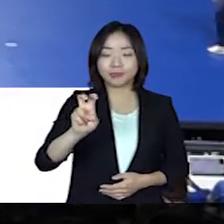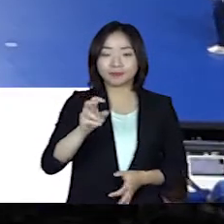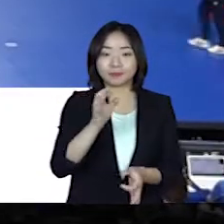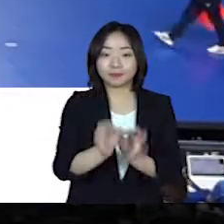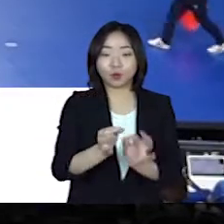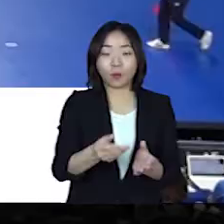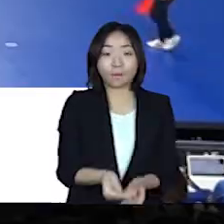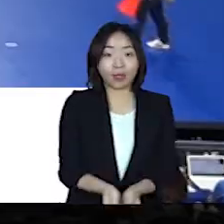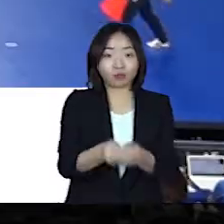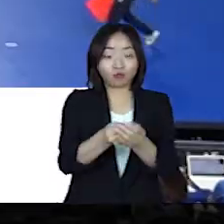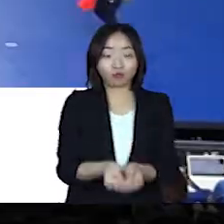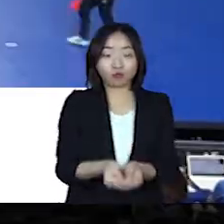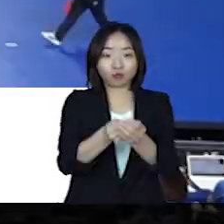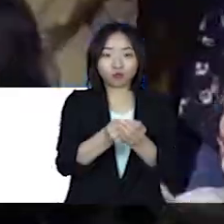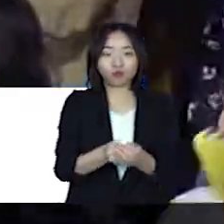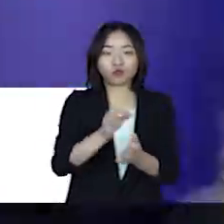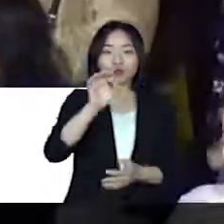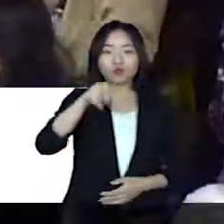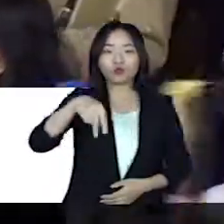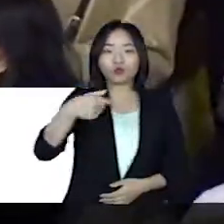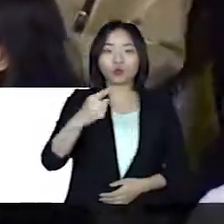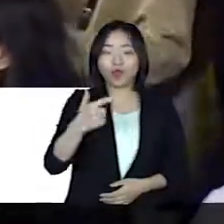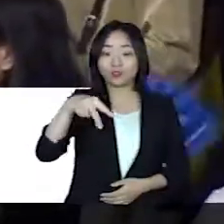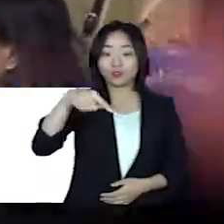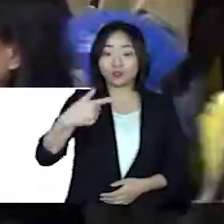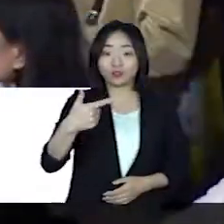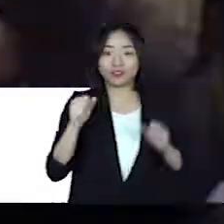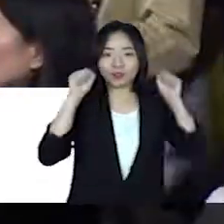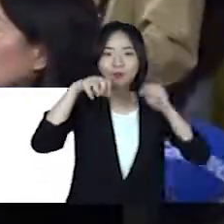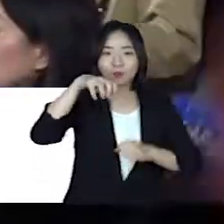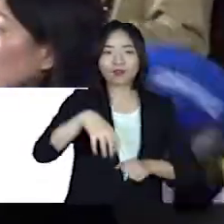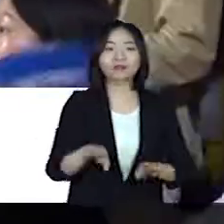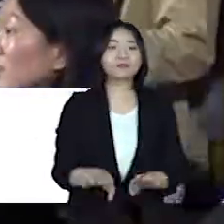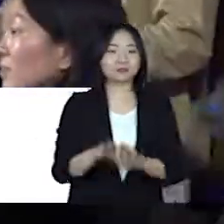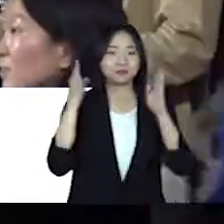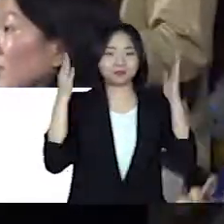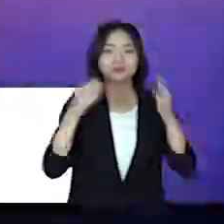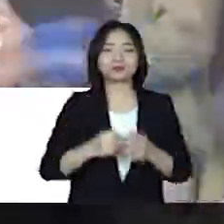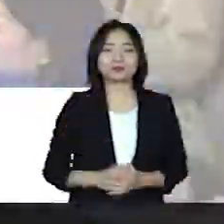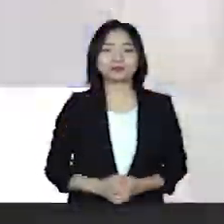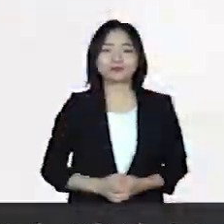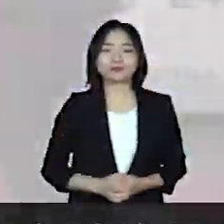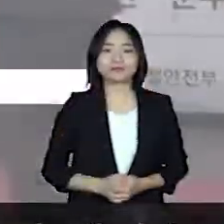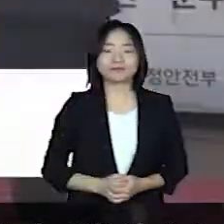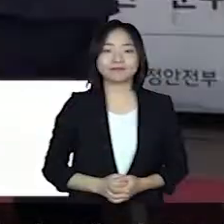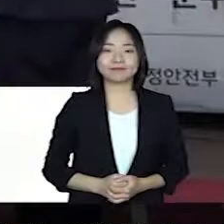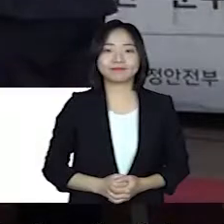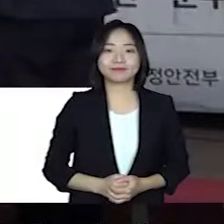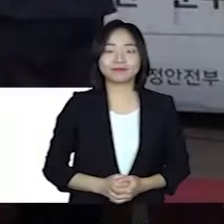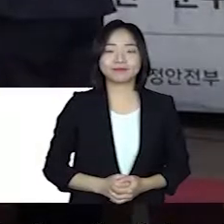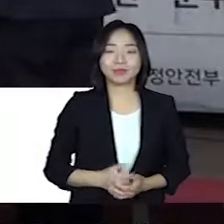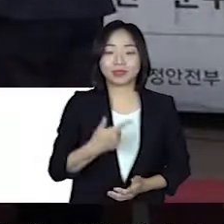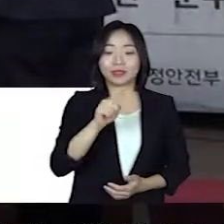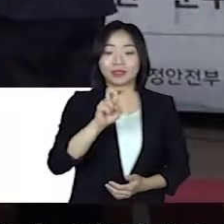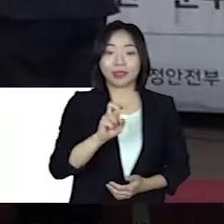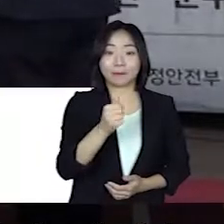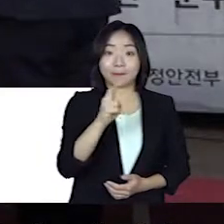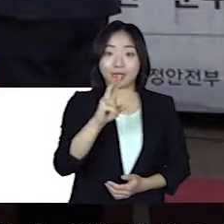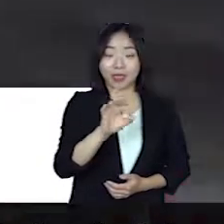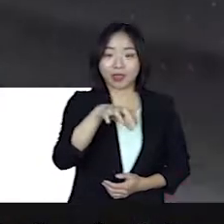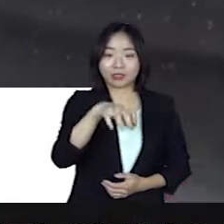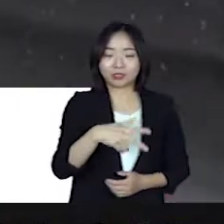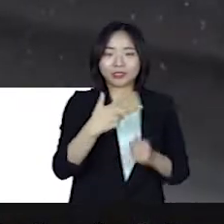2019-2020 프로배구 개막전이 유관순 체육관에서 많은 배구팬들의 응원 속에 치러졌습니다. 국립 망향의